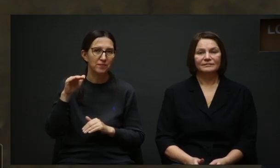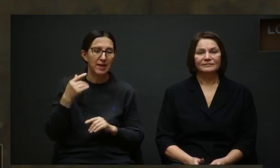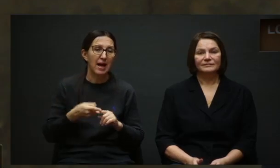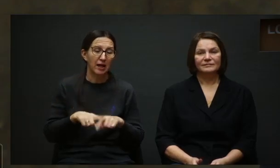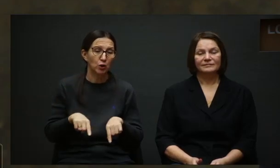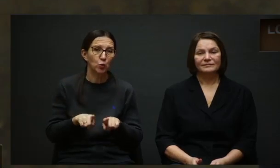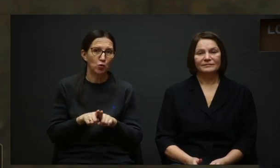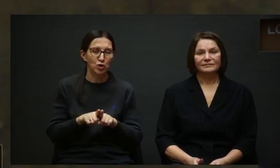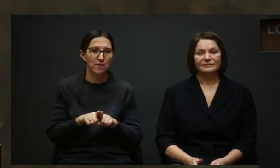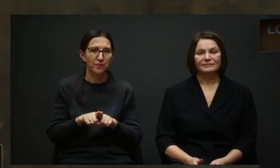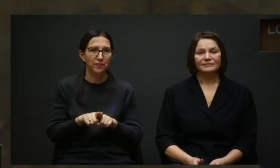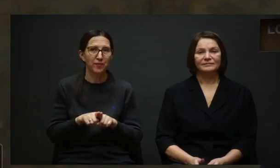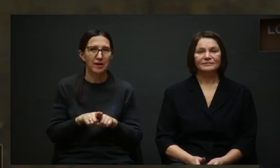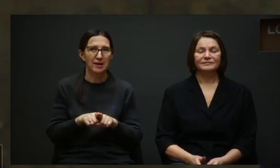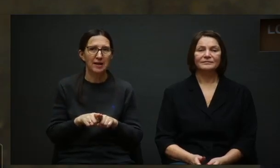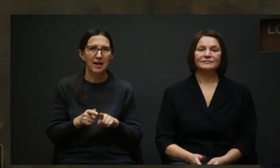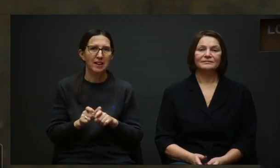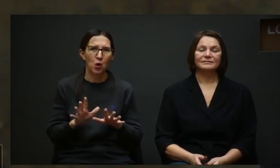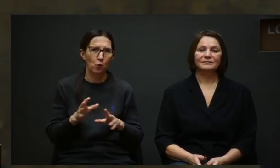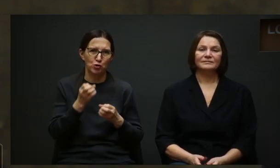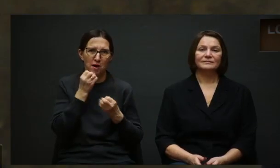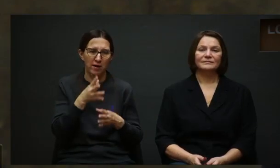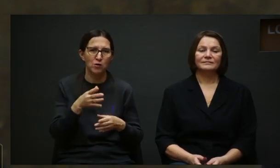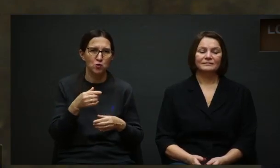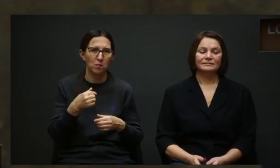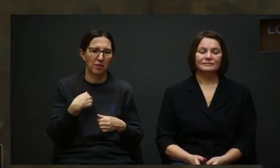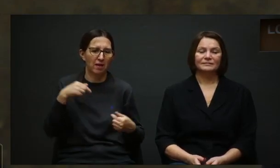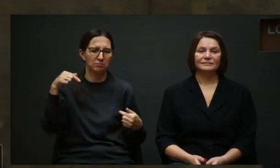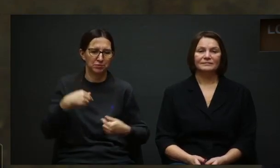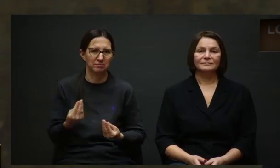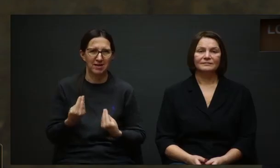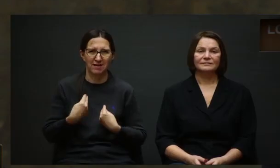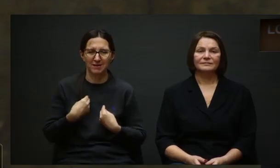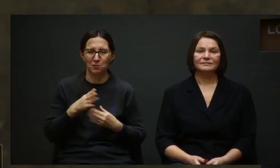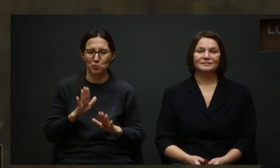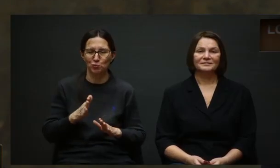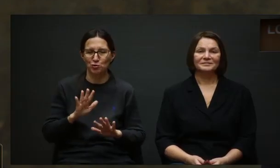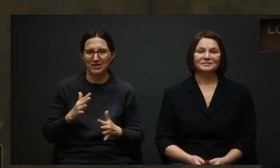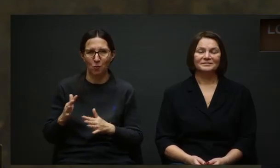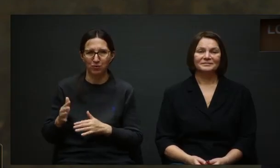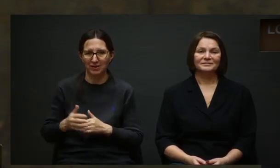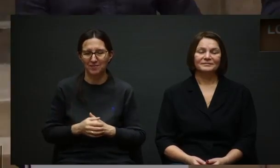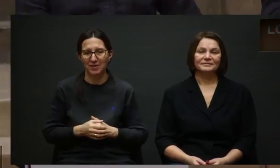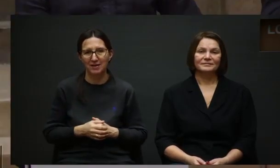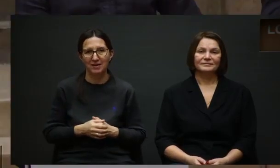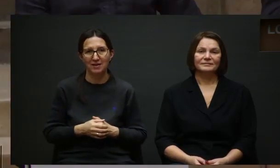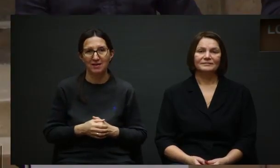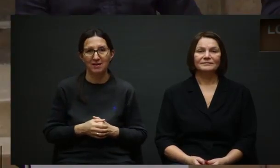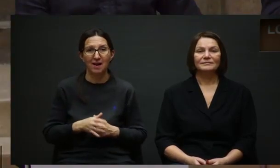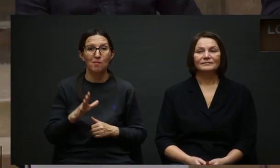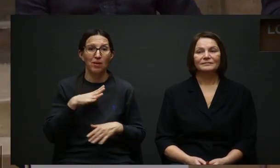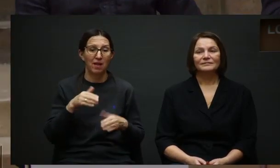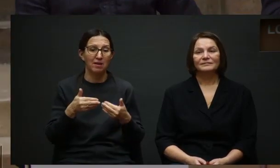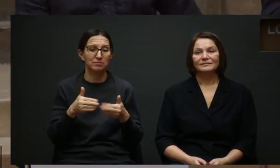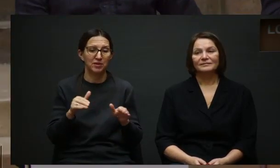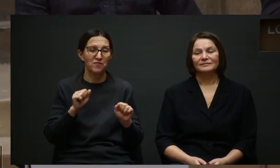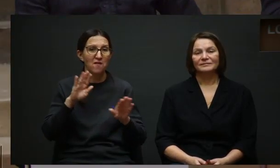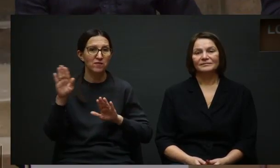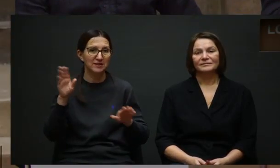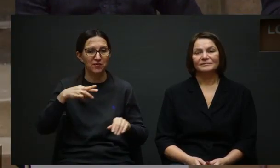это тоже такое, в общем, не очень хорошо меня характеризующее событие. Открывалась выставка